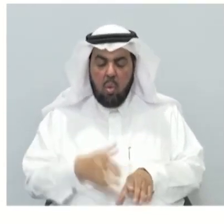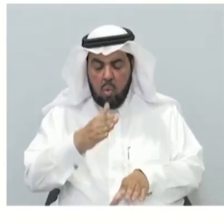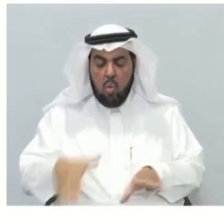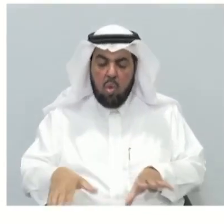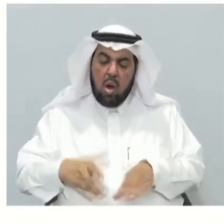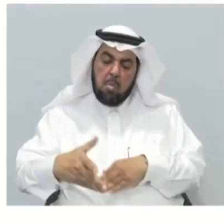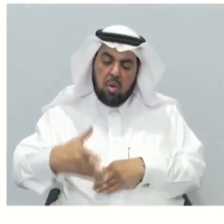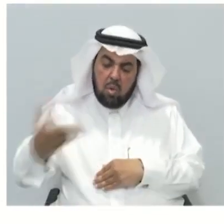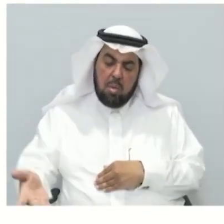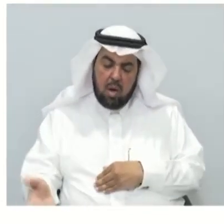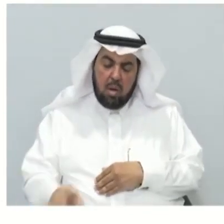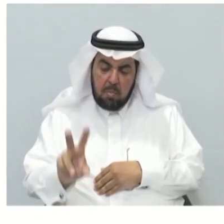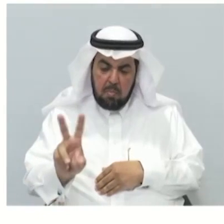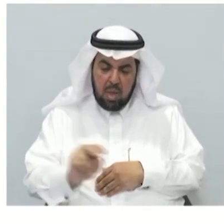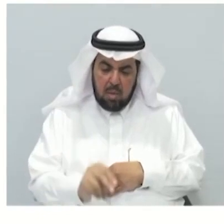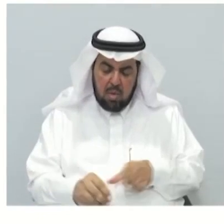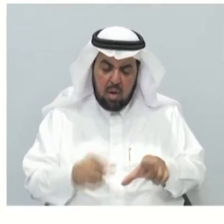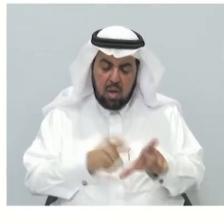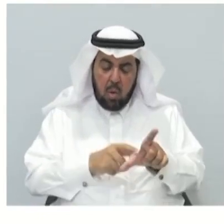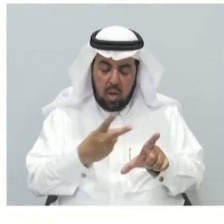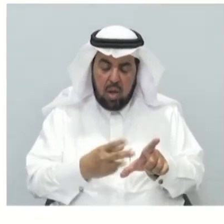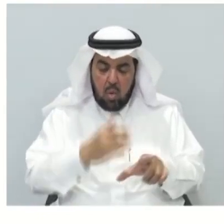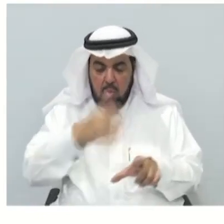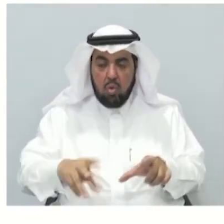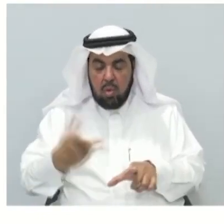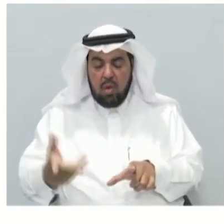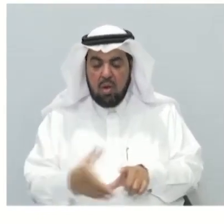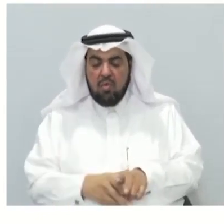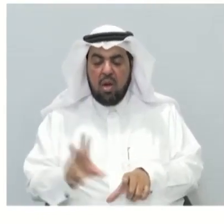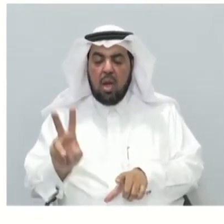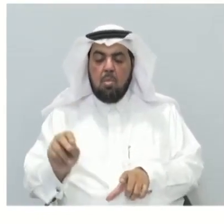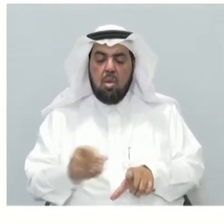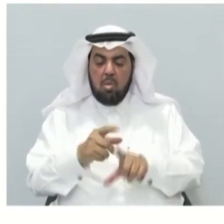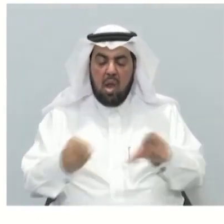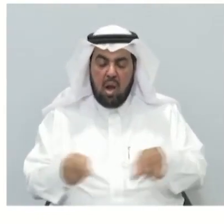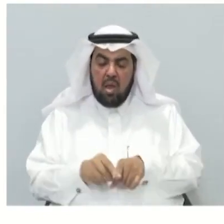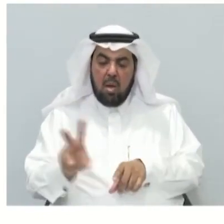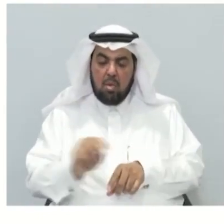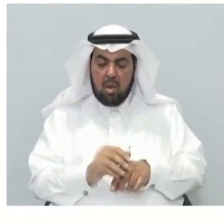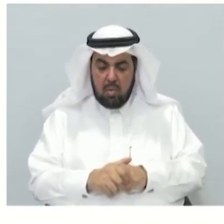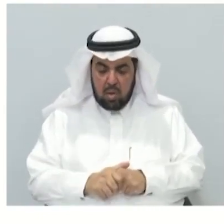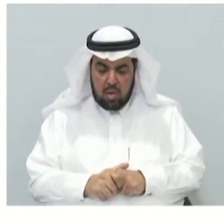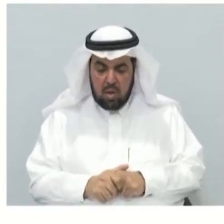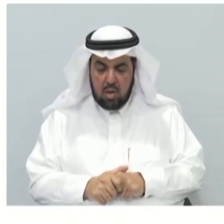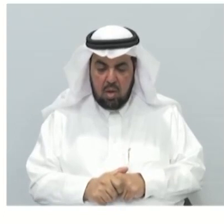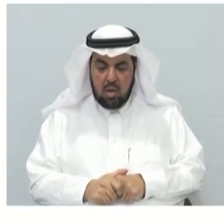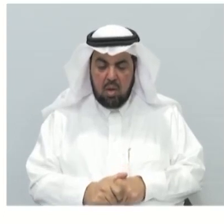غير محصور بينهما يطابق زاويتان وضلع غير محصور بينهما فان المثلثين هنا ط